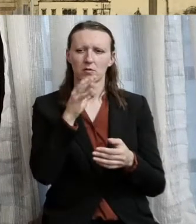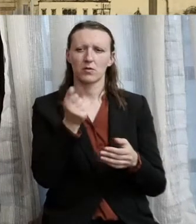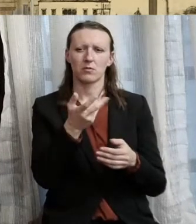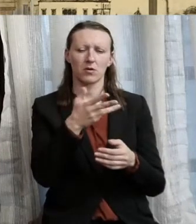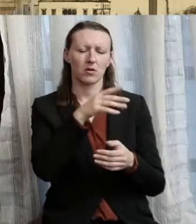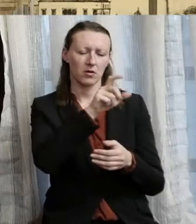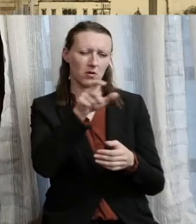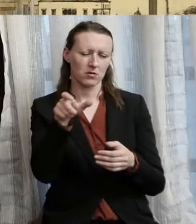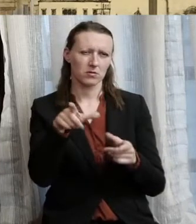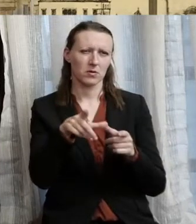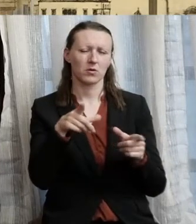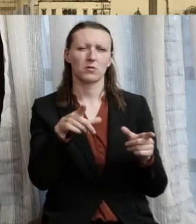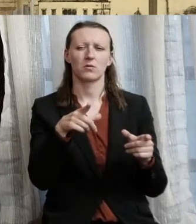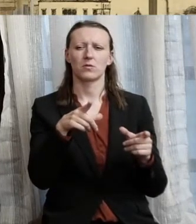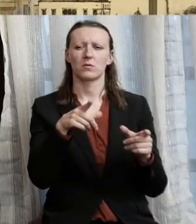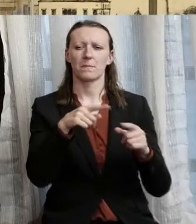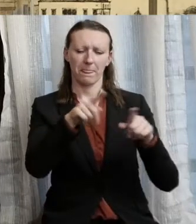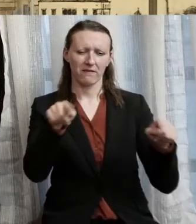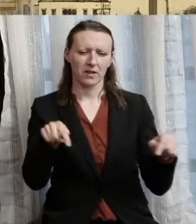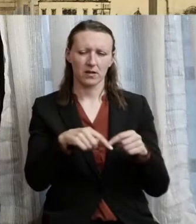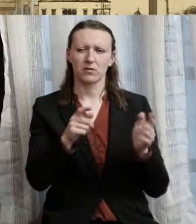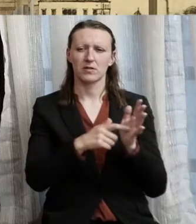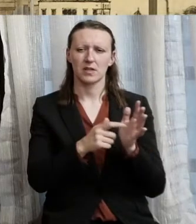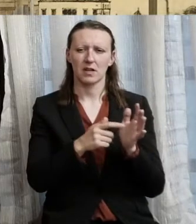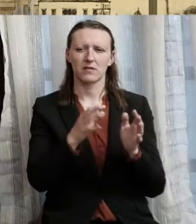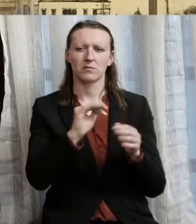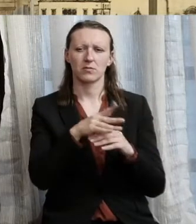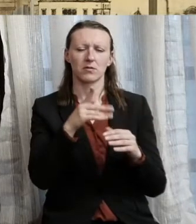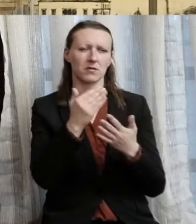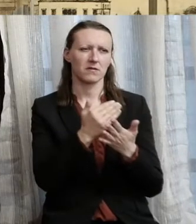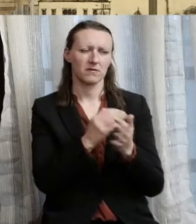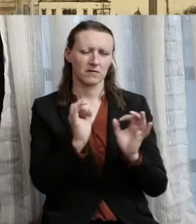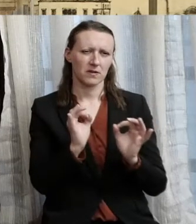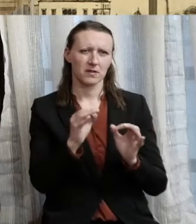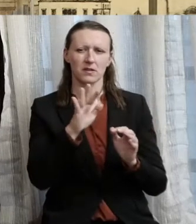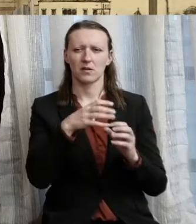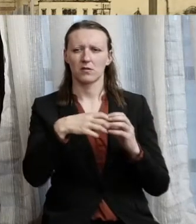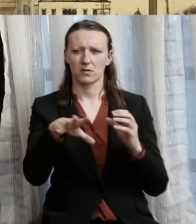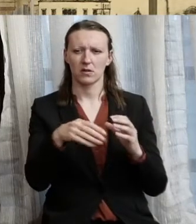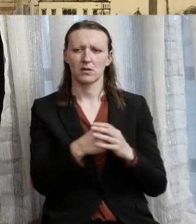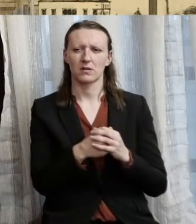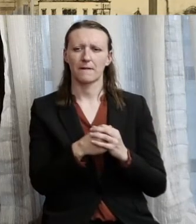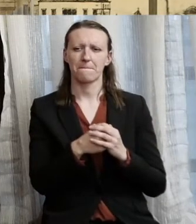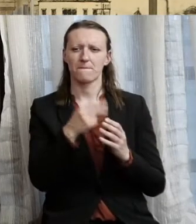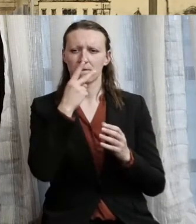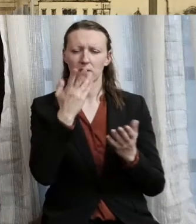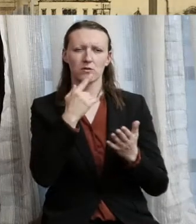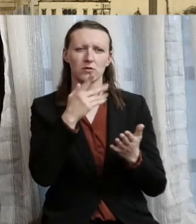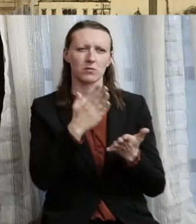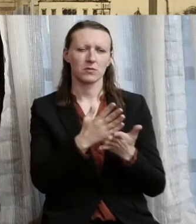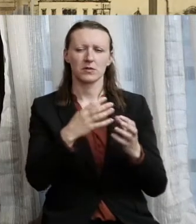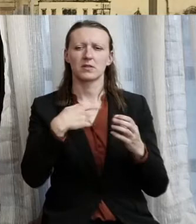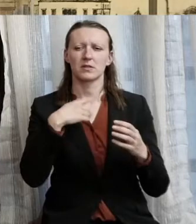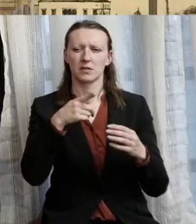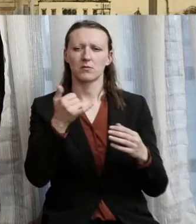broju učenika, kvadraturi, zahtjevno je prema pedagoškom standardu i tako dalje i tako dalje. Vidjet ćemo kako će se ta stvar